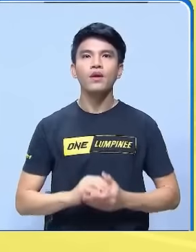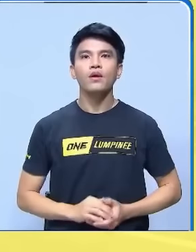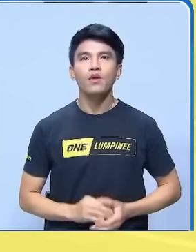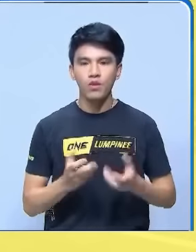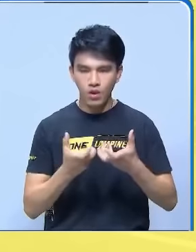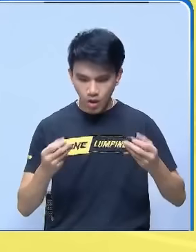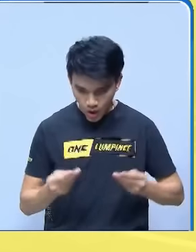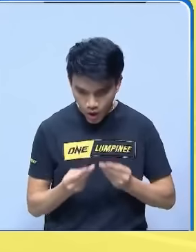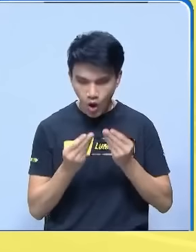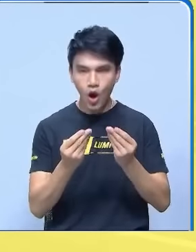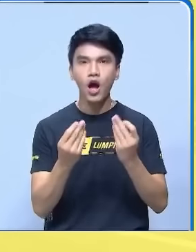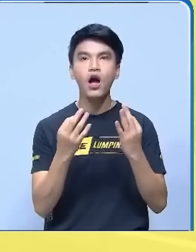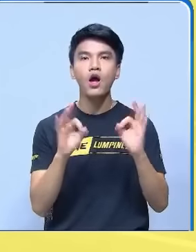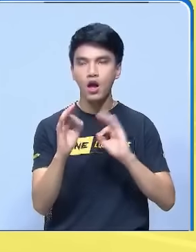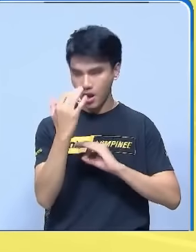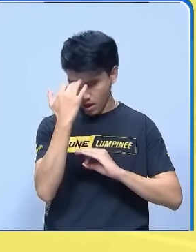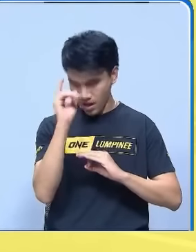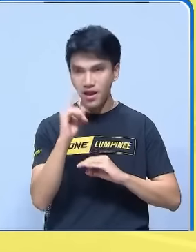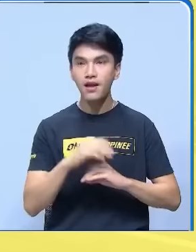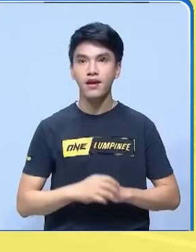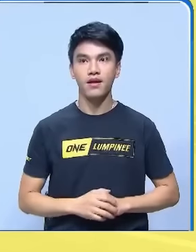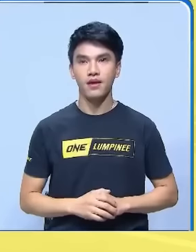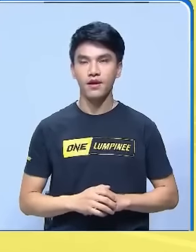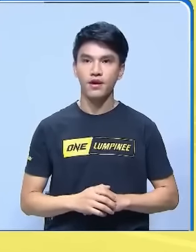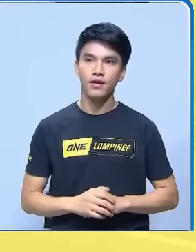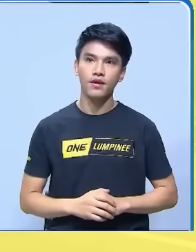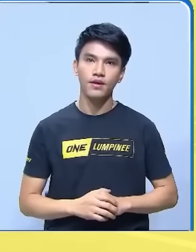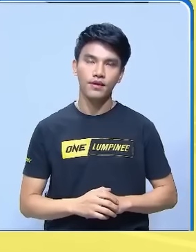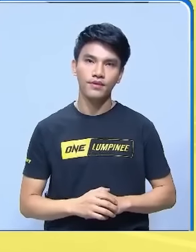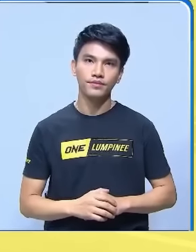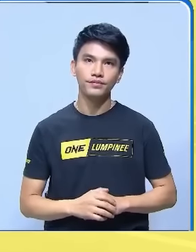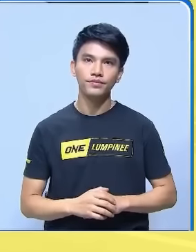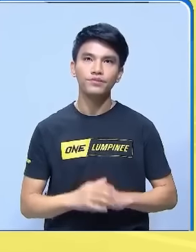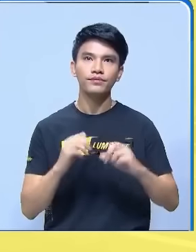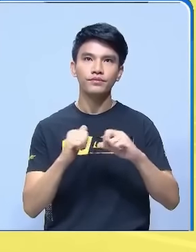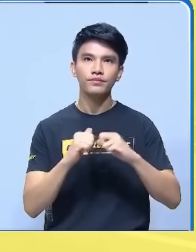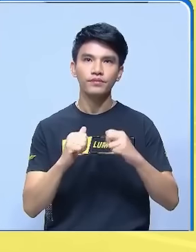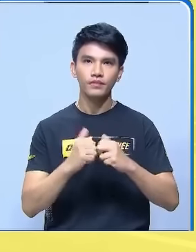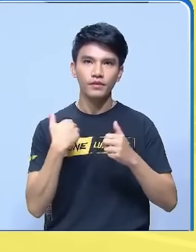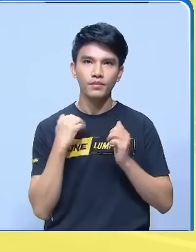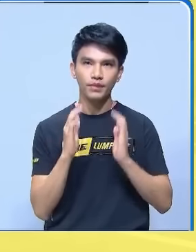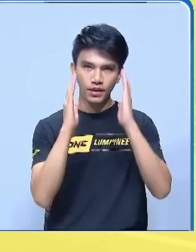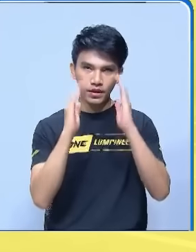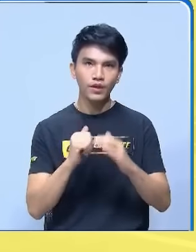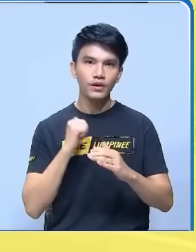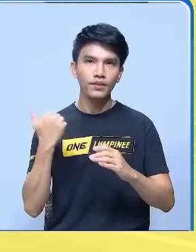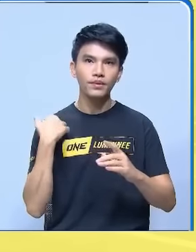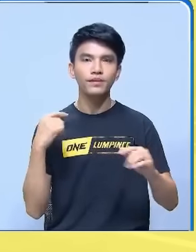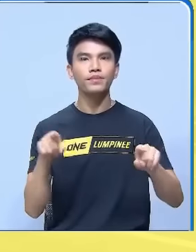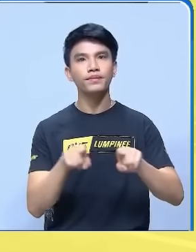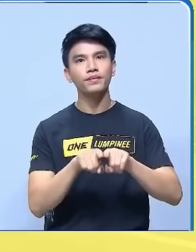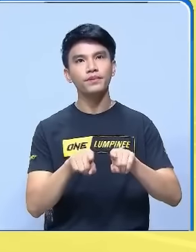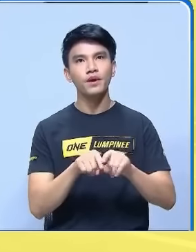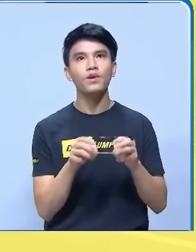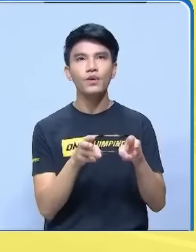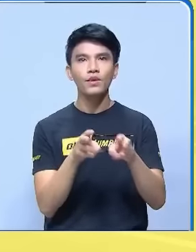แถมมาเป็นตัวล่อเพราะว่าไม่ใช่แค่เคสของแม่ตั๊กนะคะที่เป็นปัญหามีแม่ค้าอีกหลายต่อหลายคนเลยใช้วิ